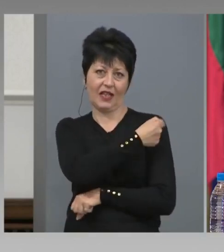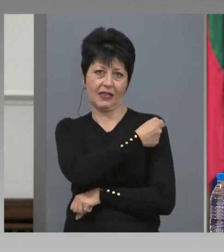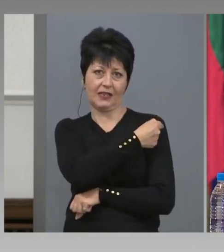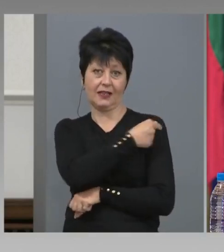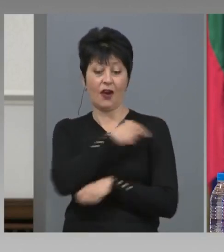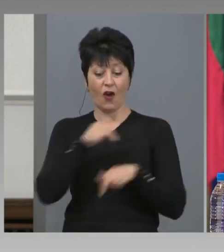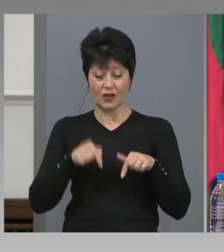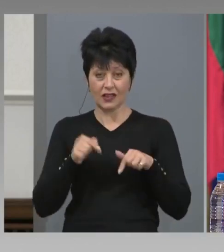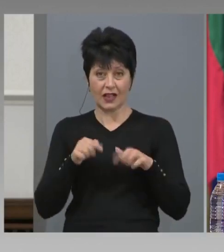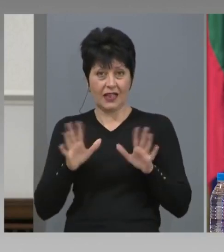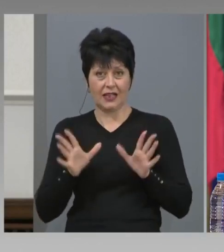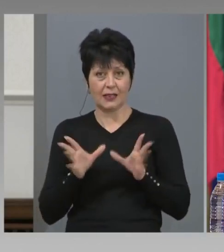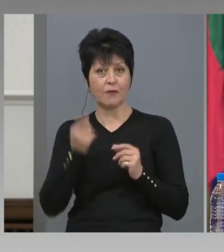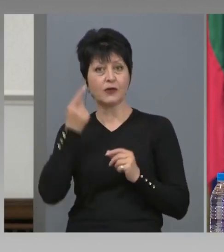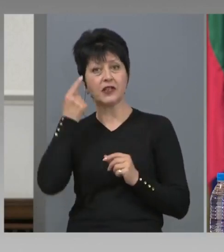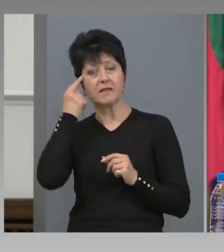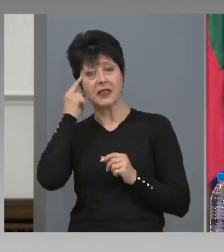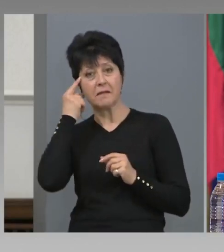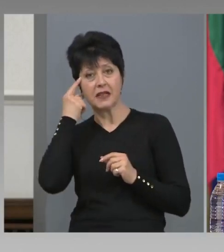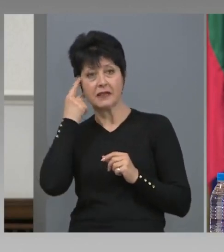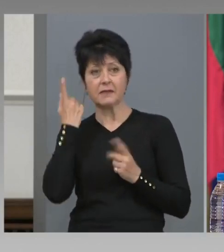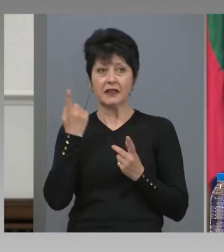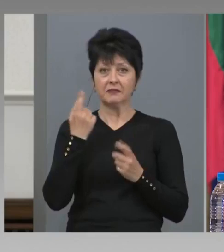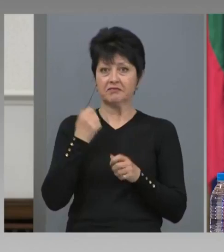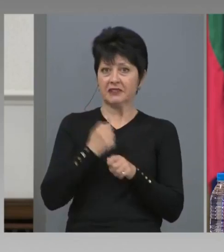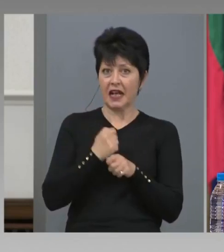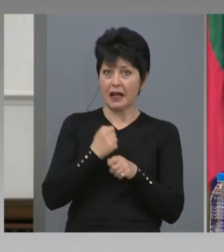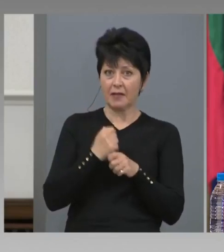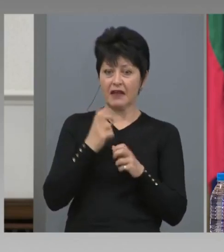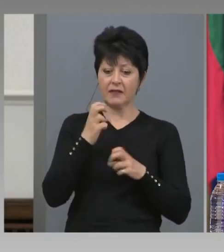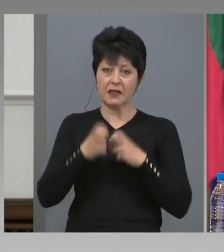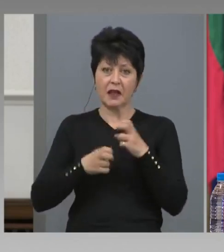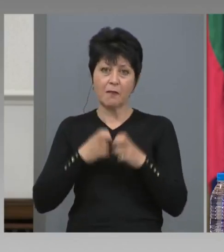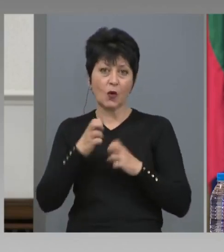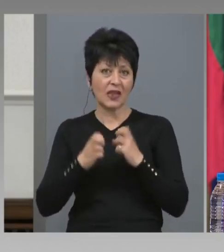Да има ли я, да я произведеме и да я поставиме.